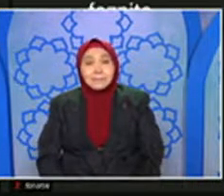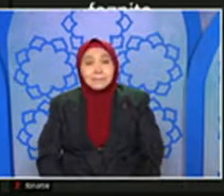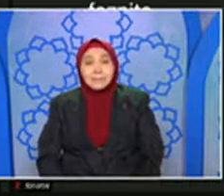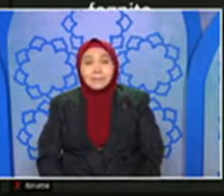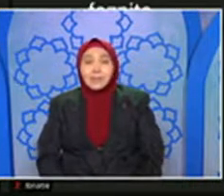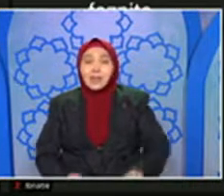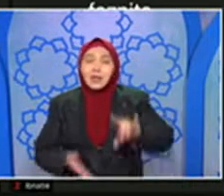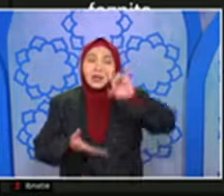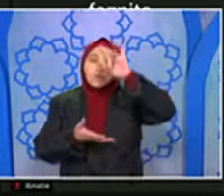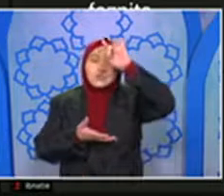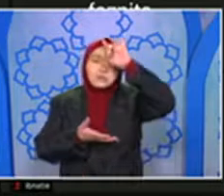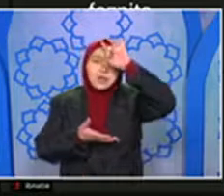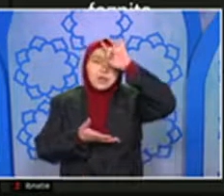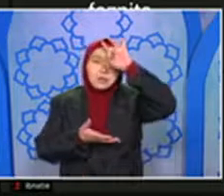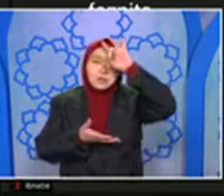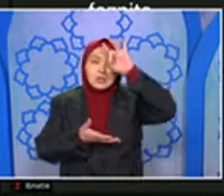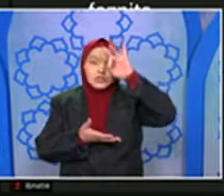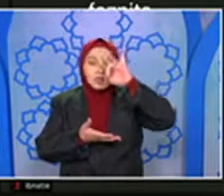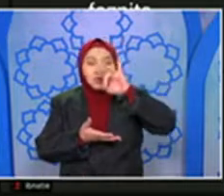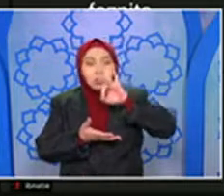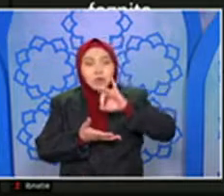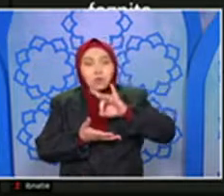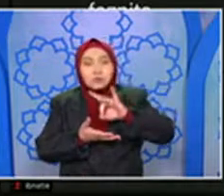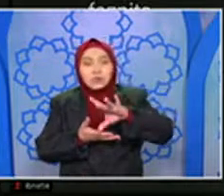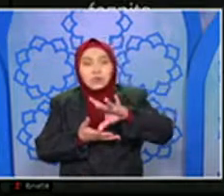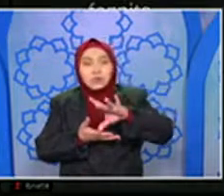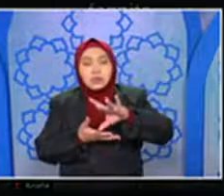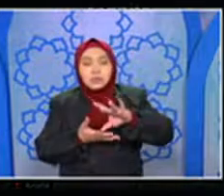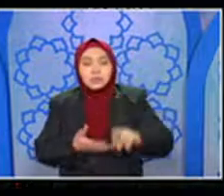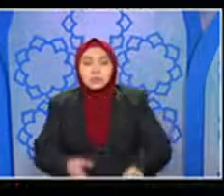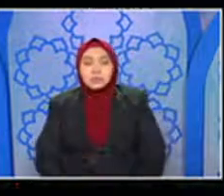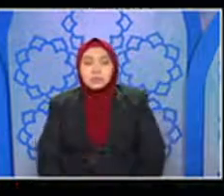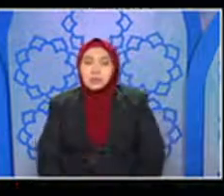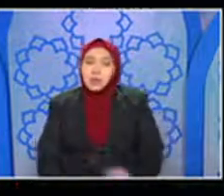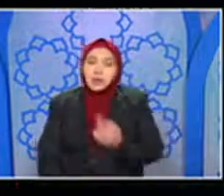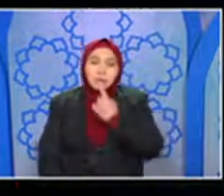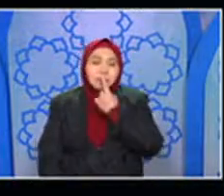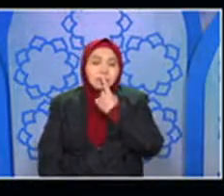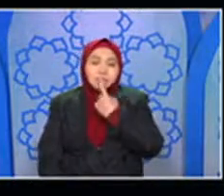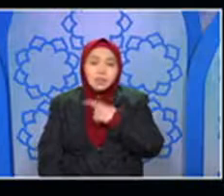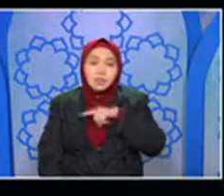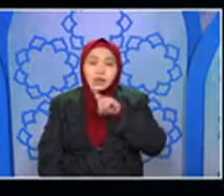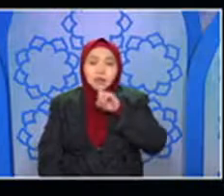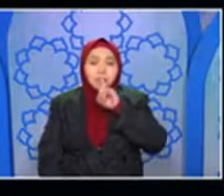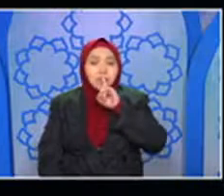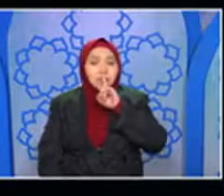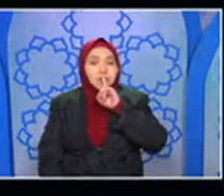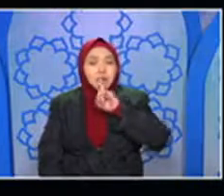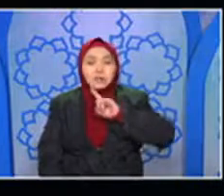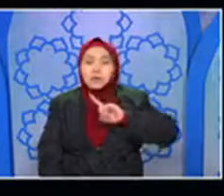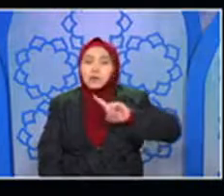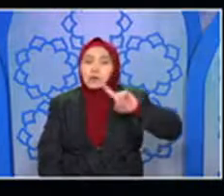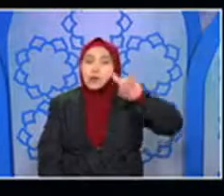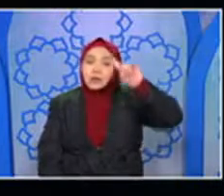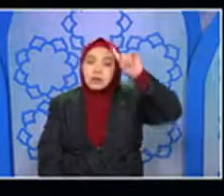A'udzu billahi minasy syaithanir rajim. بسم الله الرحمن